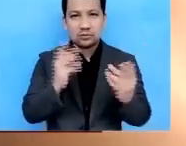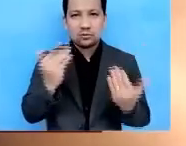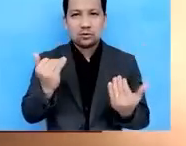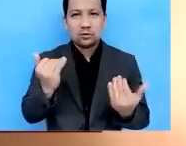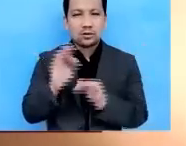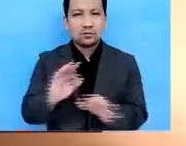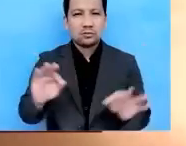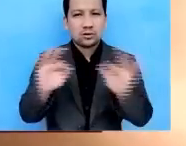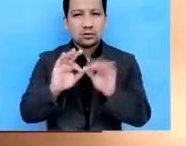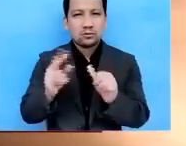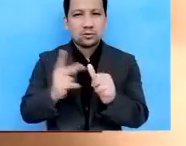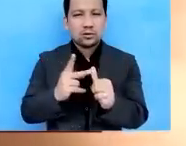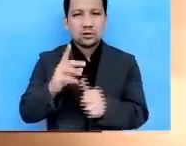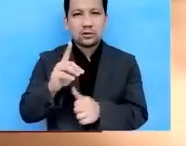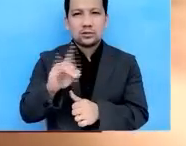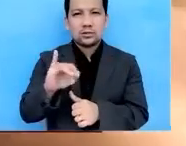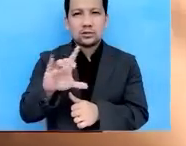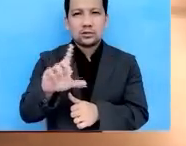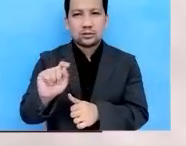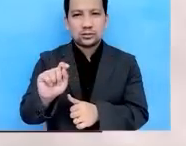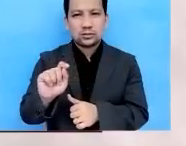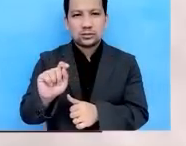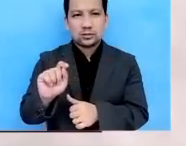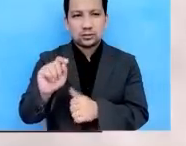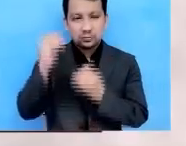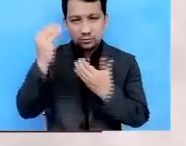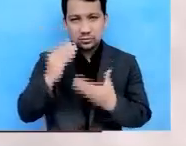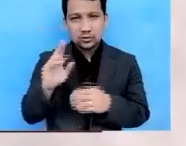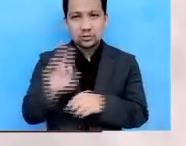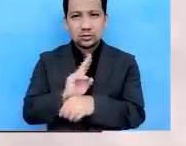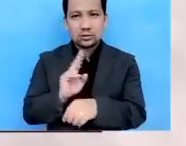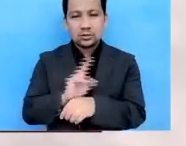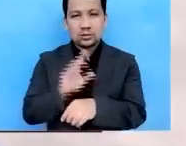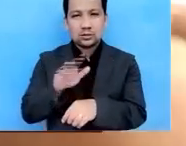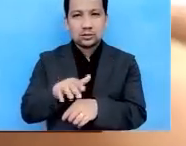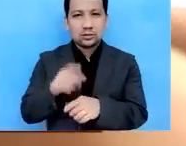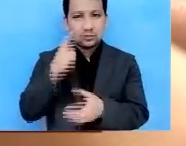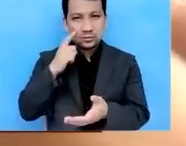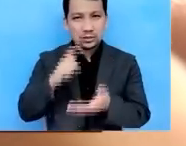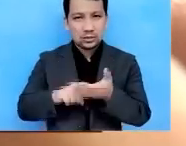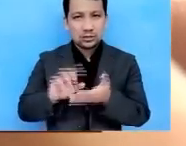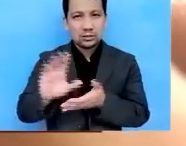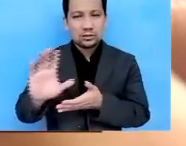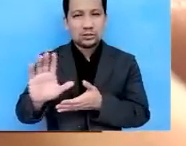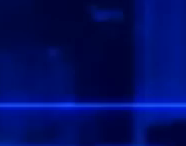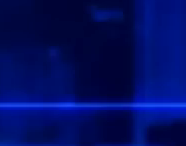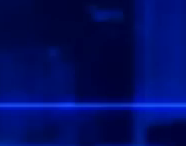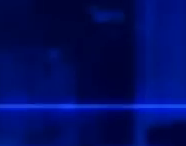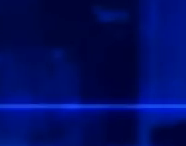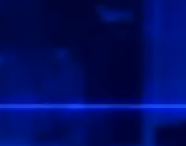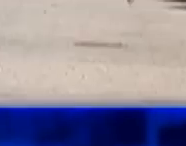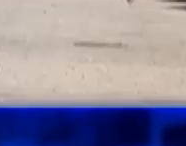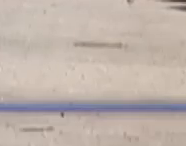sinabi ng DICT na protektado ang mga impormasyong gagamitin sa pag-register ng mga SIM.